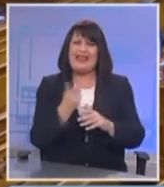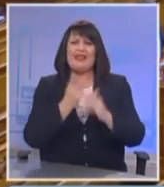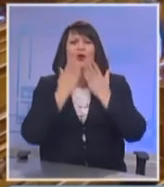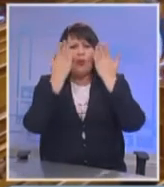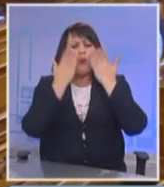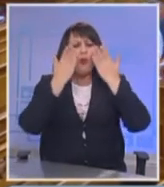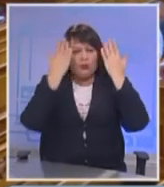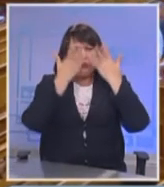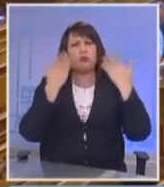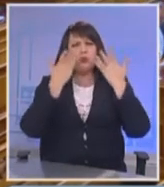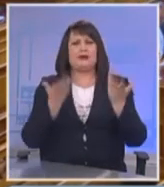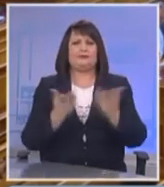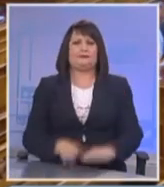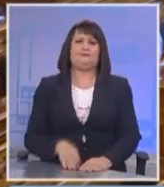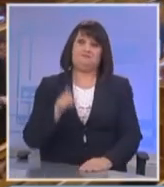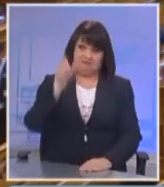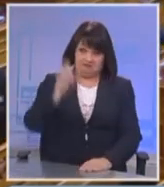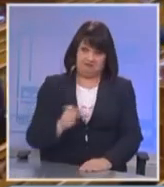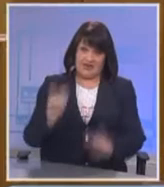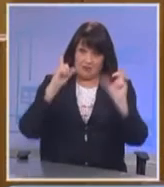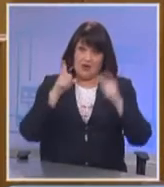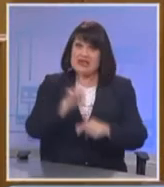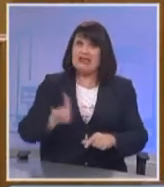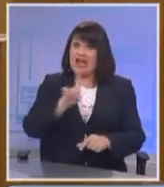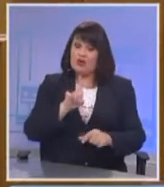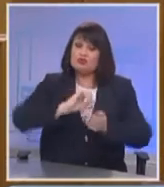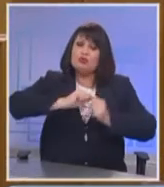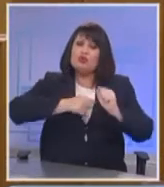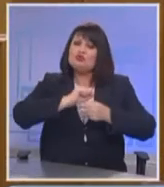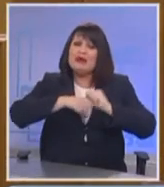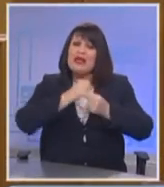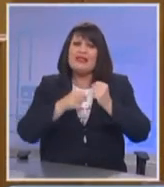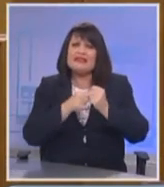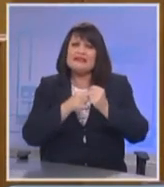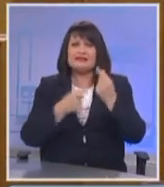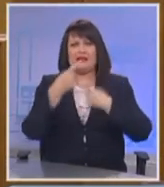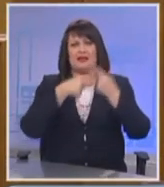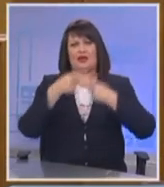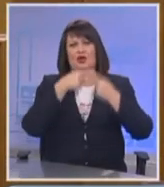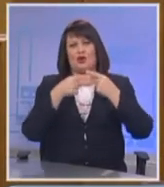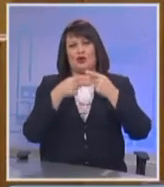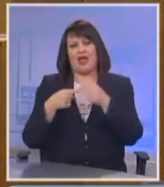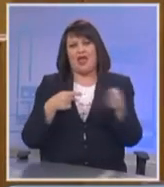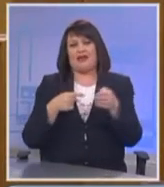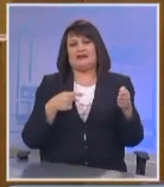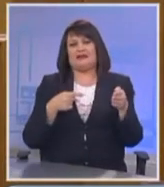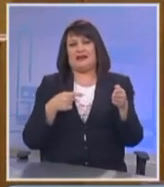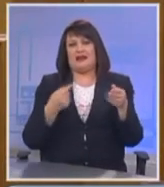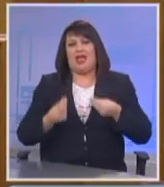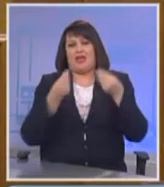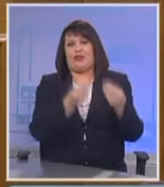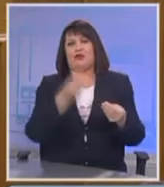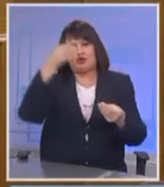Προσπαθήσατε, κύριε Μητσοτάκη, να δώσετε ξανά άλοθη αριστεροσύνης στον κύριο